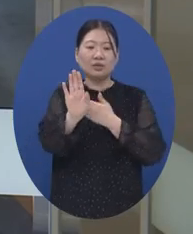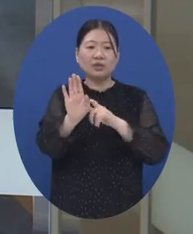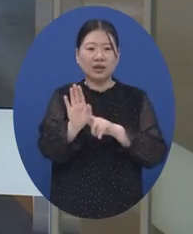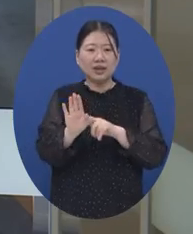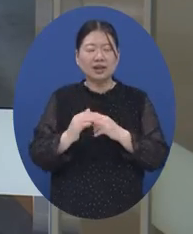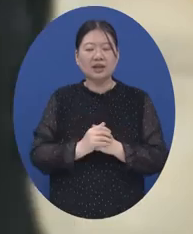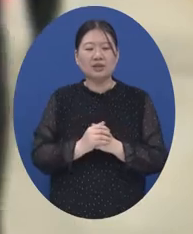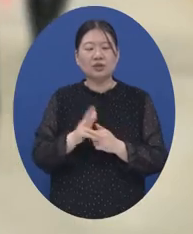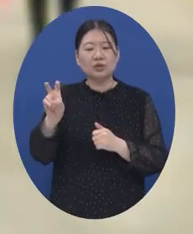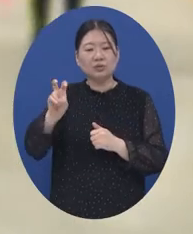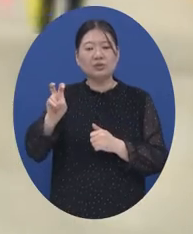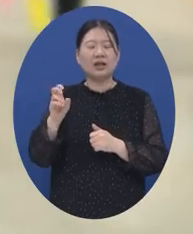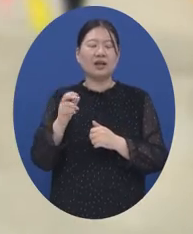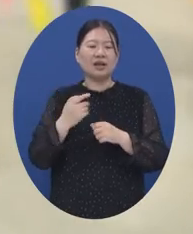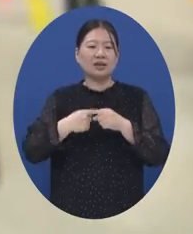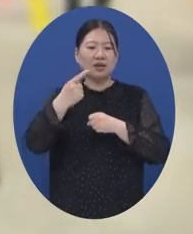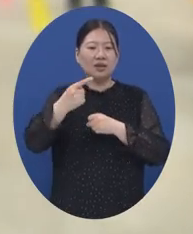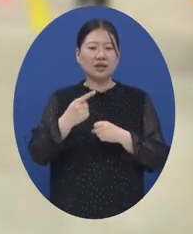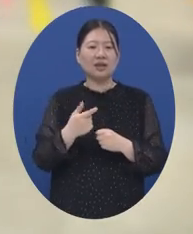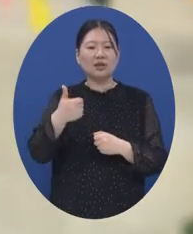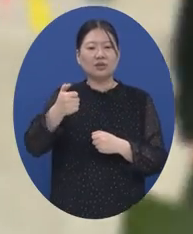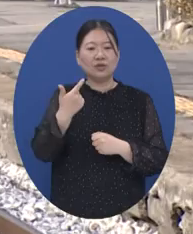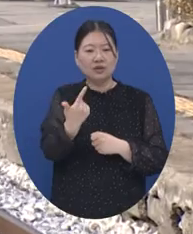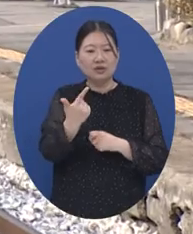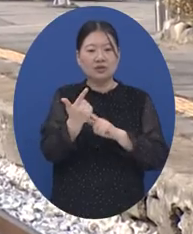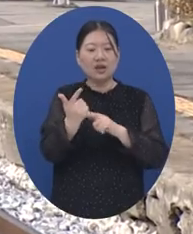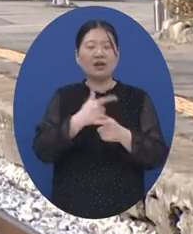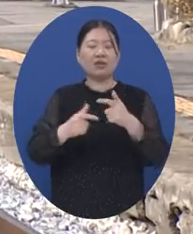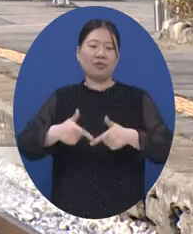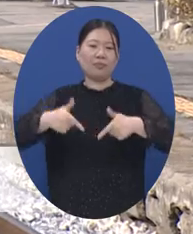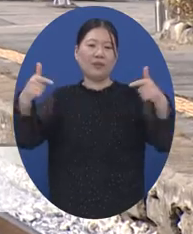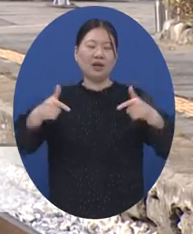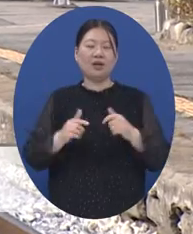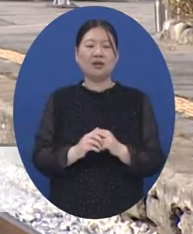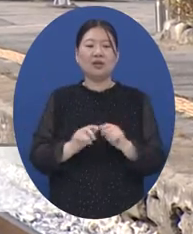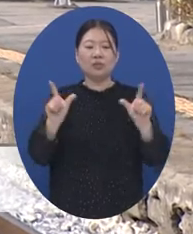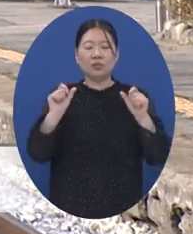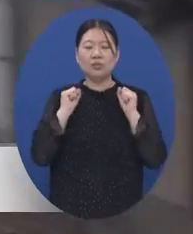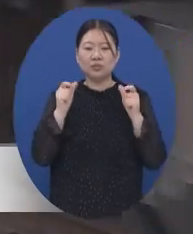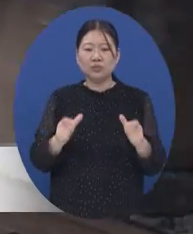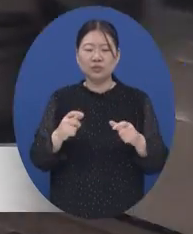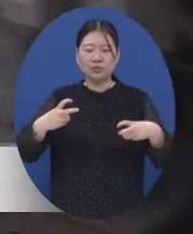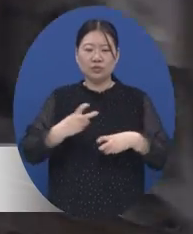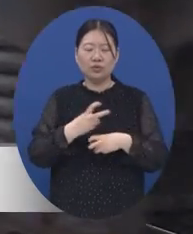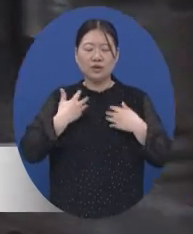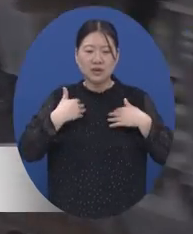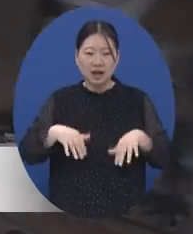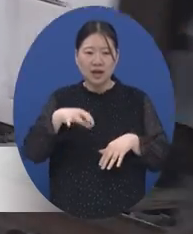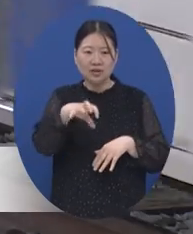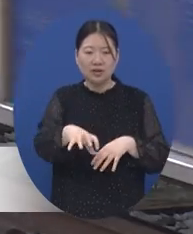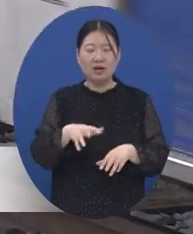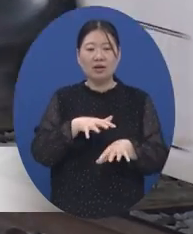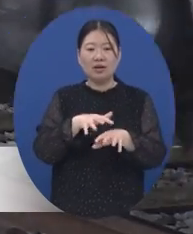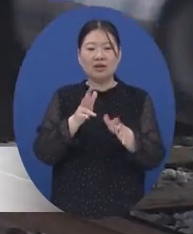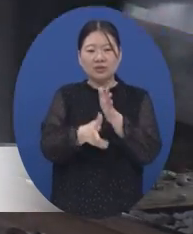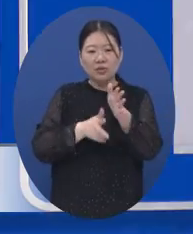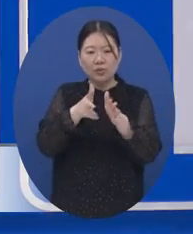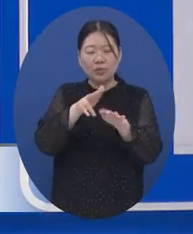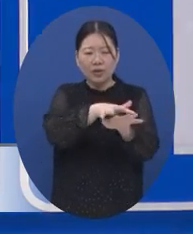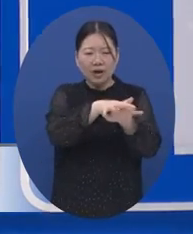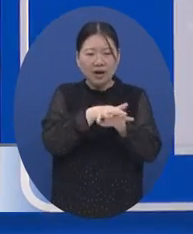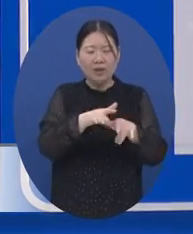총 56개 노선으로 규모를 확대합니다. 동북부 등 교통 취약 지역에 대한 철도망 확충에도